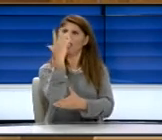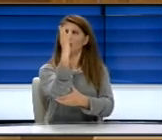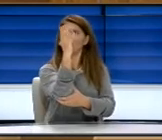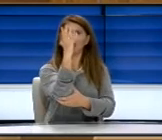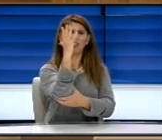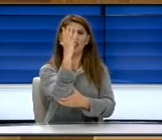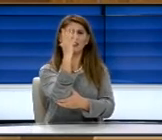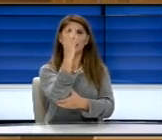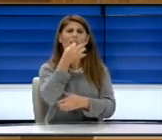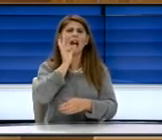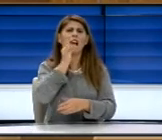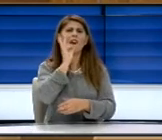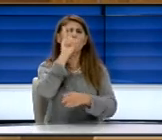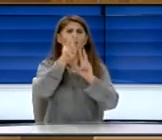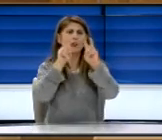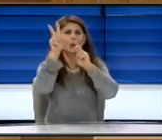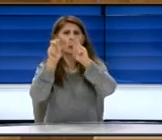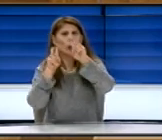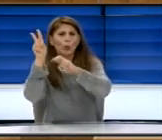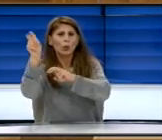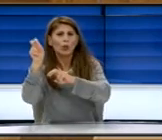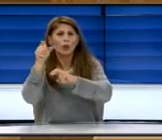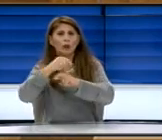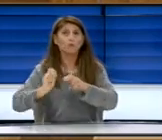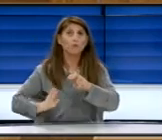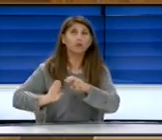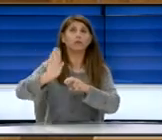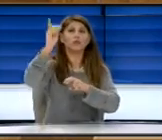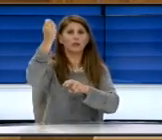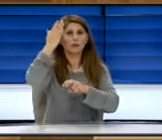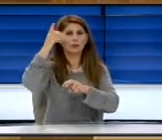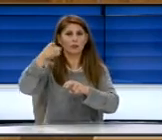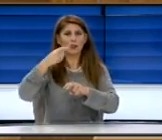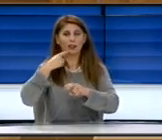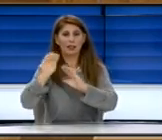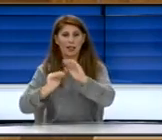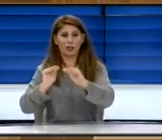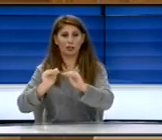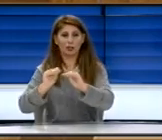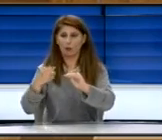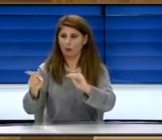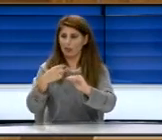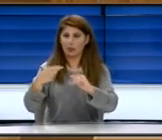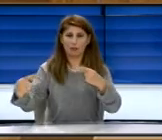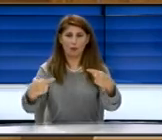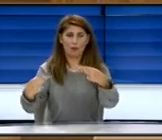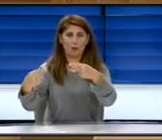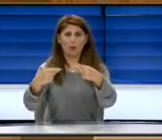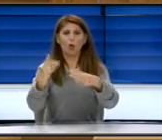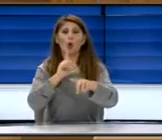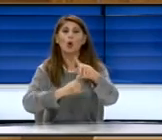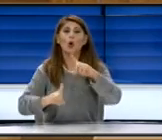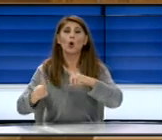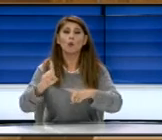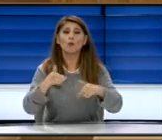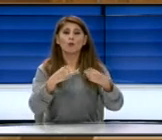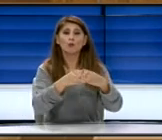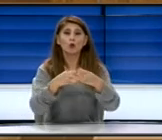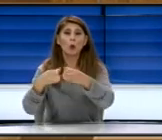Έχετε φτάσει στο σημείο να κάνετε κεντρικό ερώτημα της μεταξύ σας αντιπαράθεσης ποιο κομμάτι